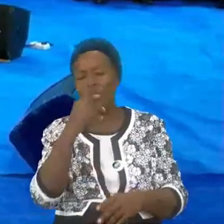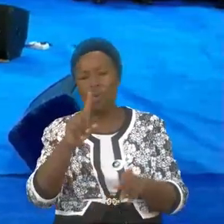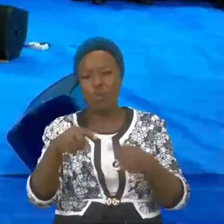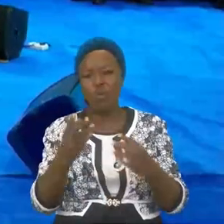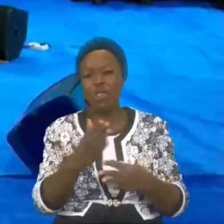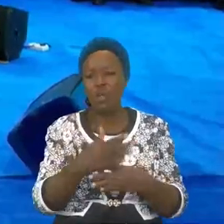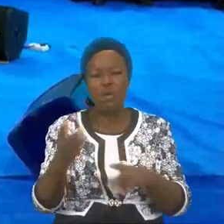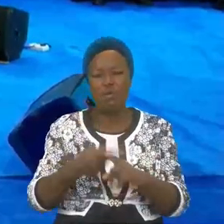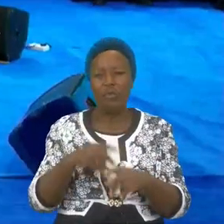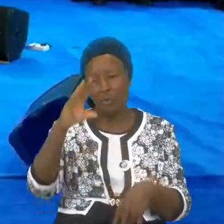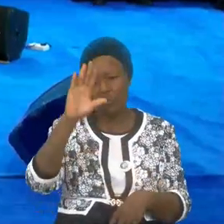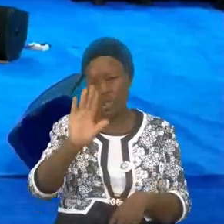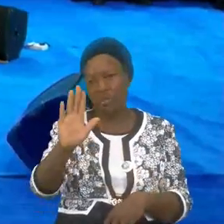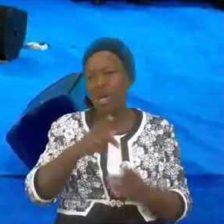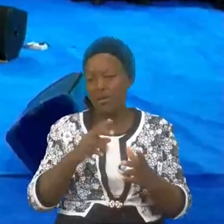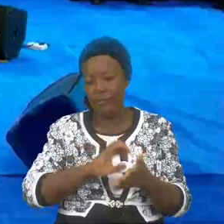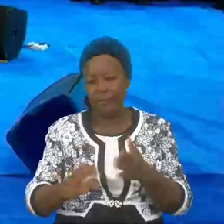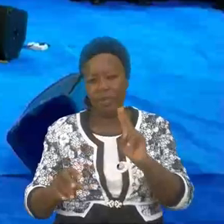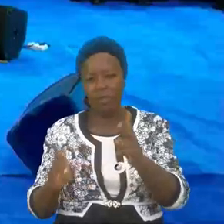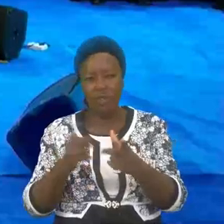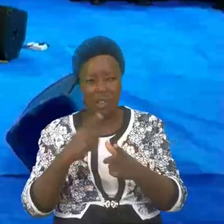Verset 2.